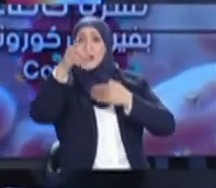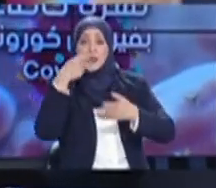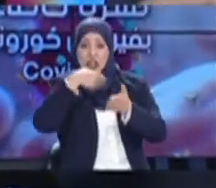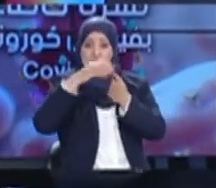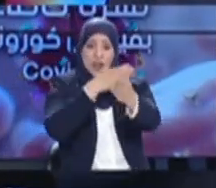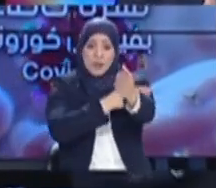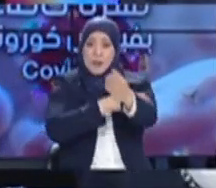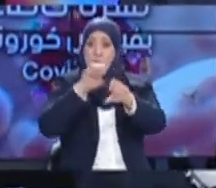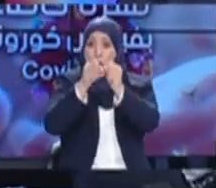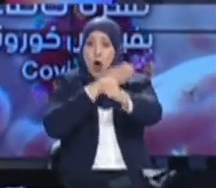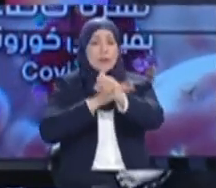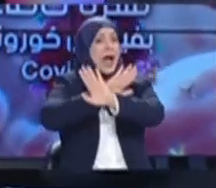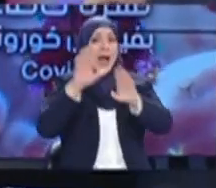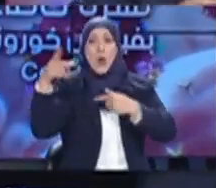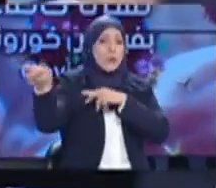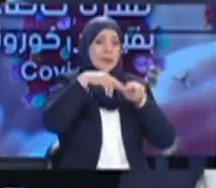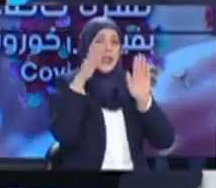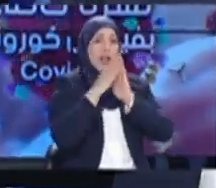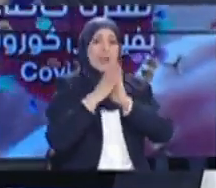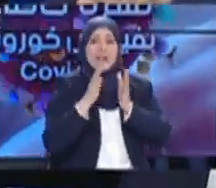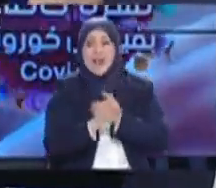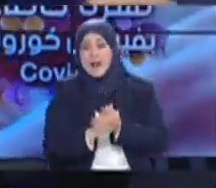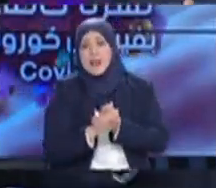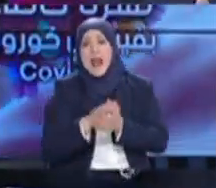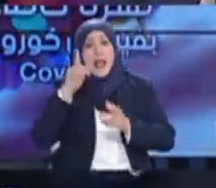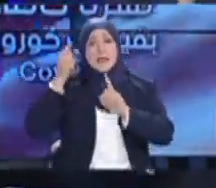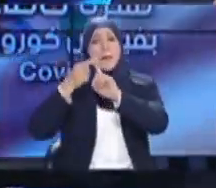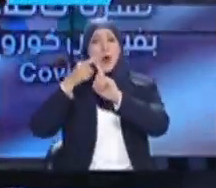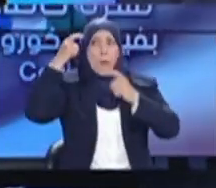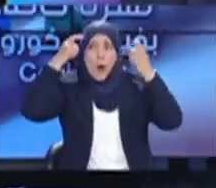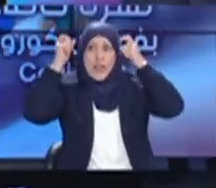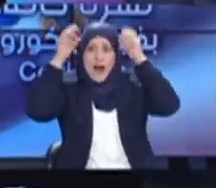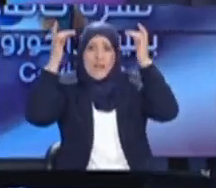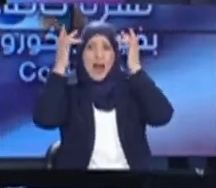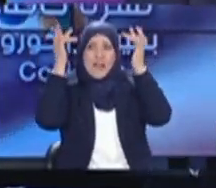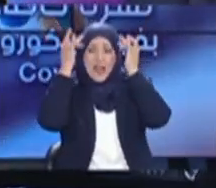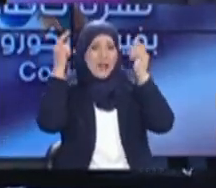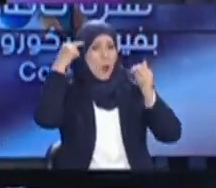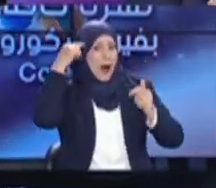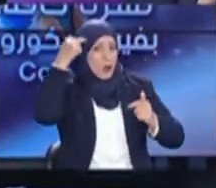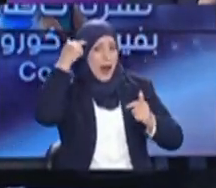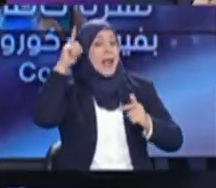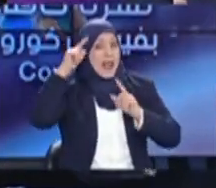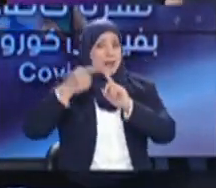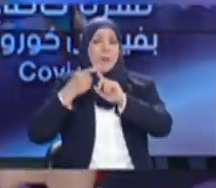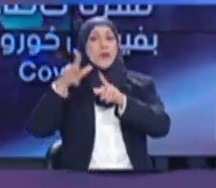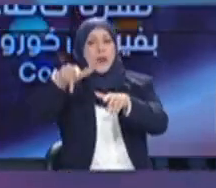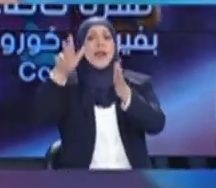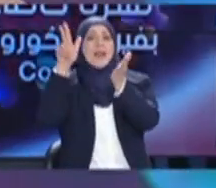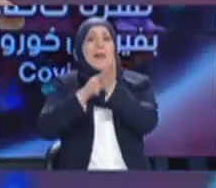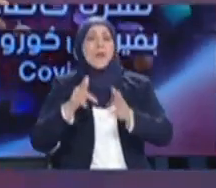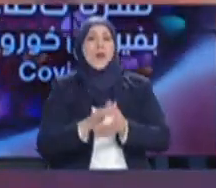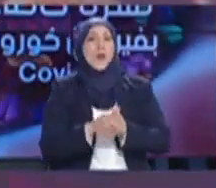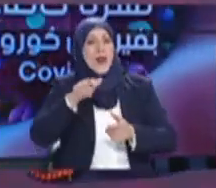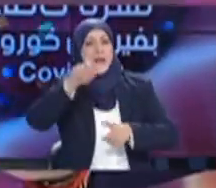يوقفوا البوليس إذا كان ما يوريش الالتزام هذاك وما يبداش في ثنية بين الكوشة وداره فما وعي. وهذا اللي معملين عليه بالنسبة